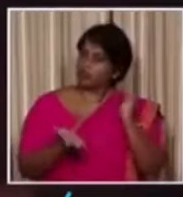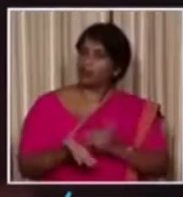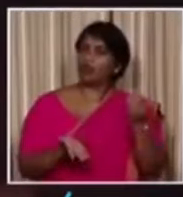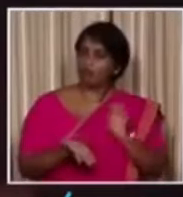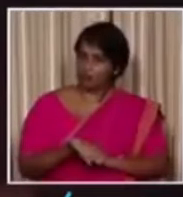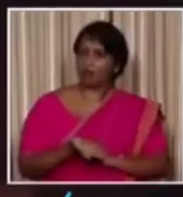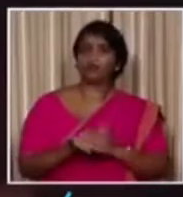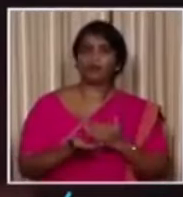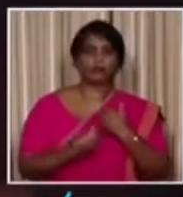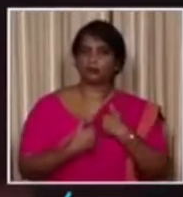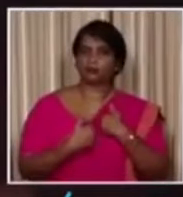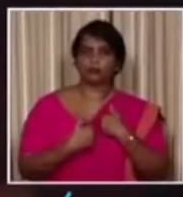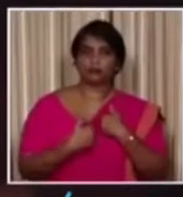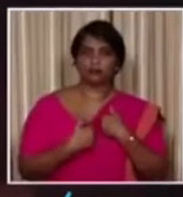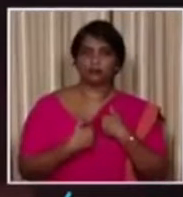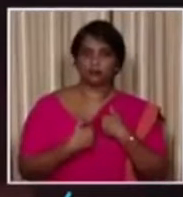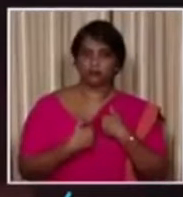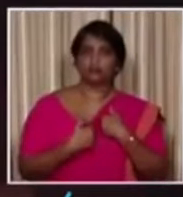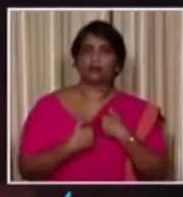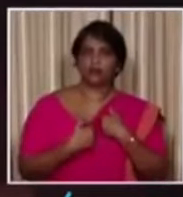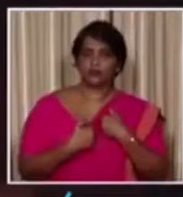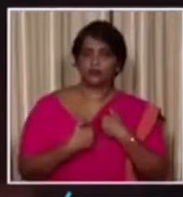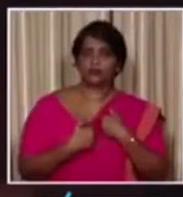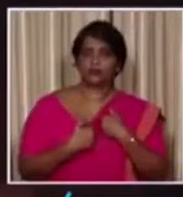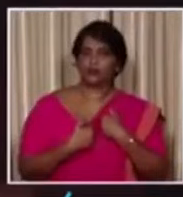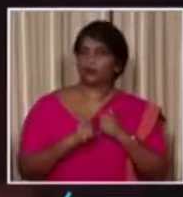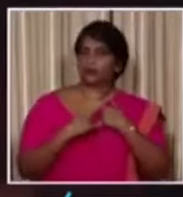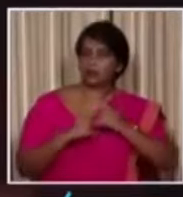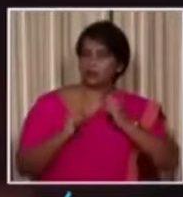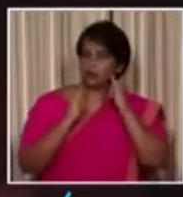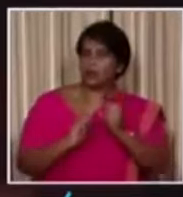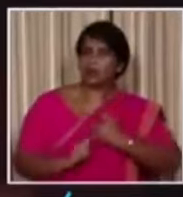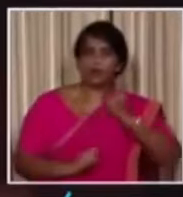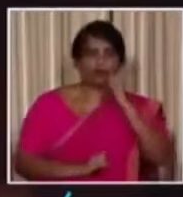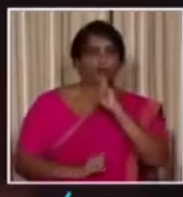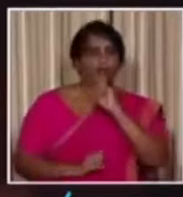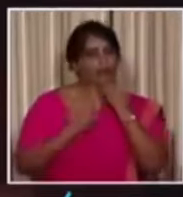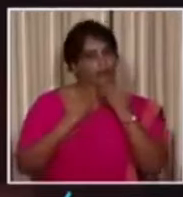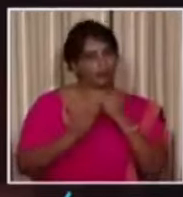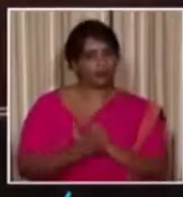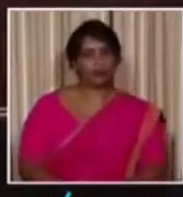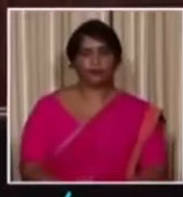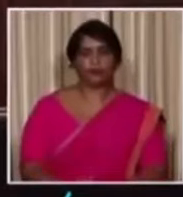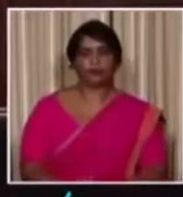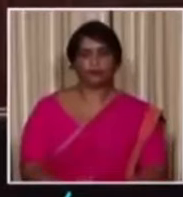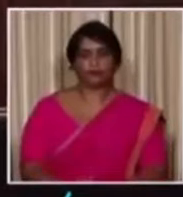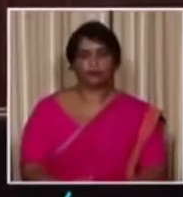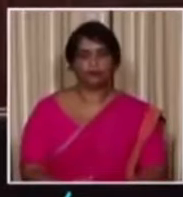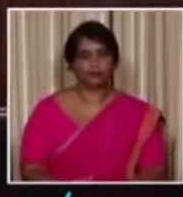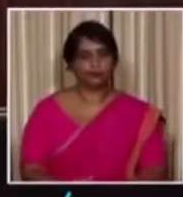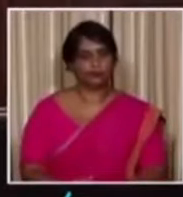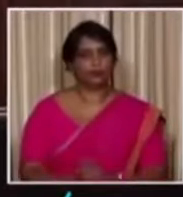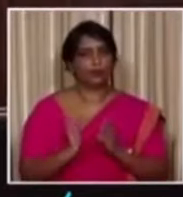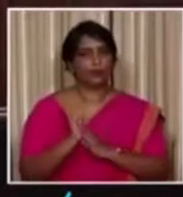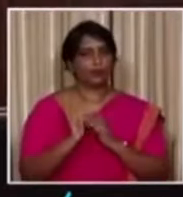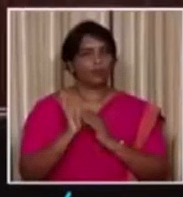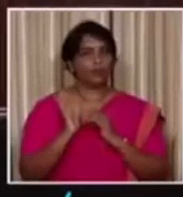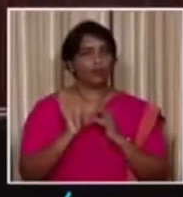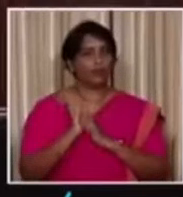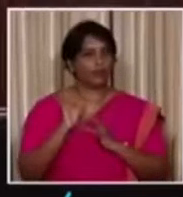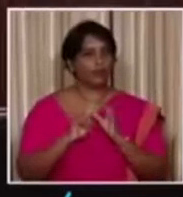නැවතත් අපි ඒක ඉතාමත්ම දැඩි ලෙස විවේචනය කරනවා ස්තුතියි බොහොම ස්තුතියි ගරු මදුර විතානගේ